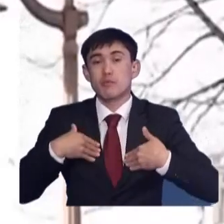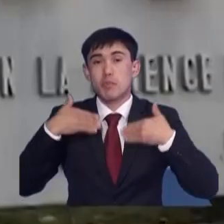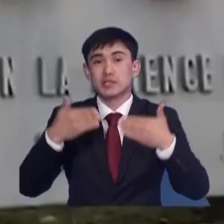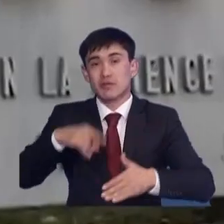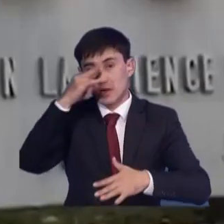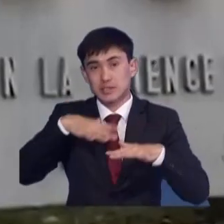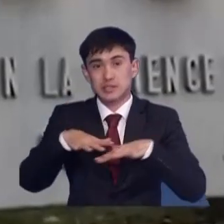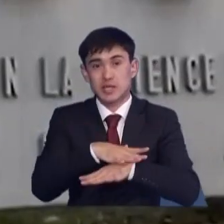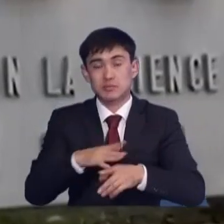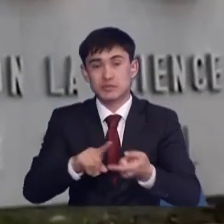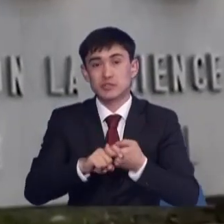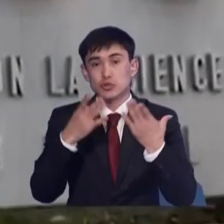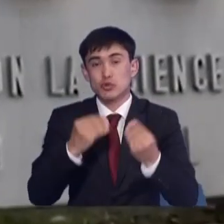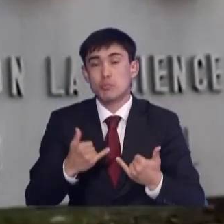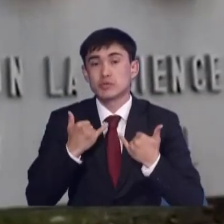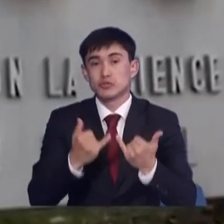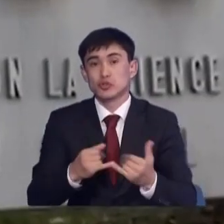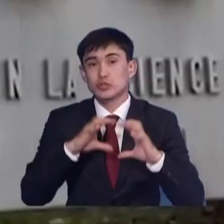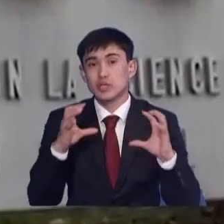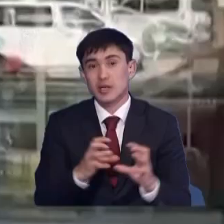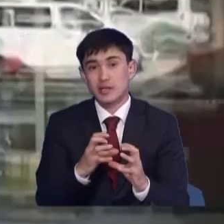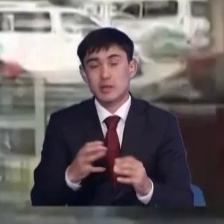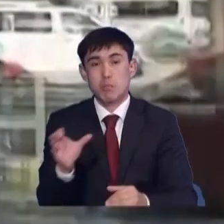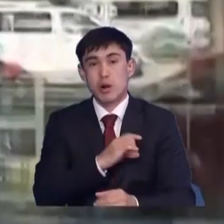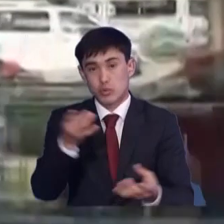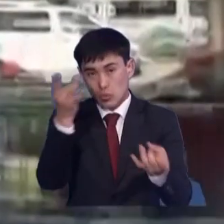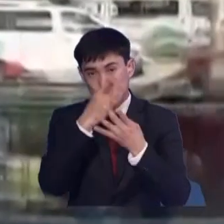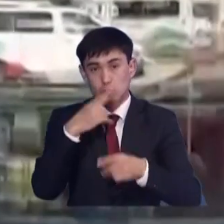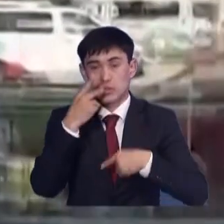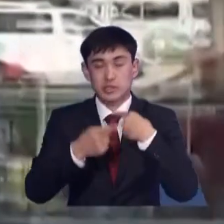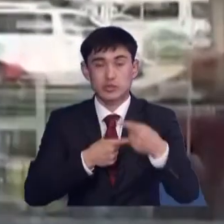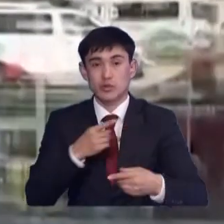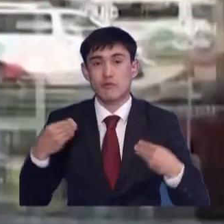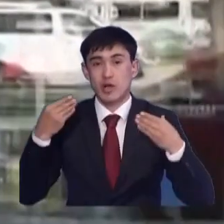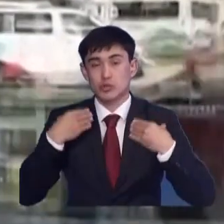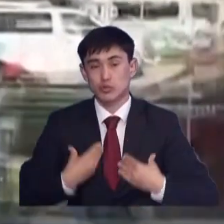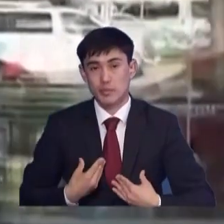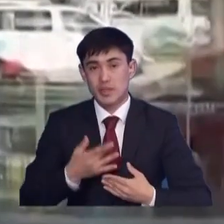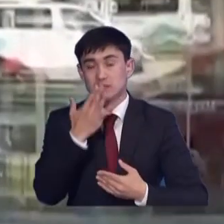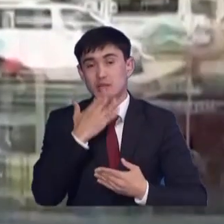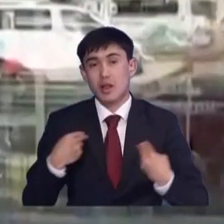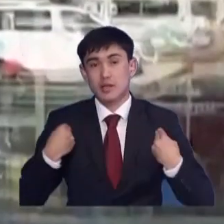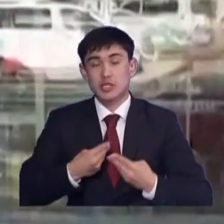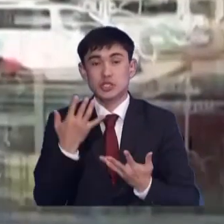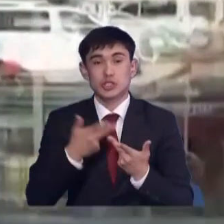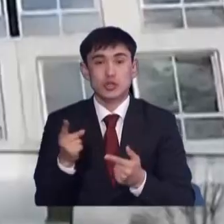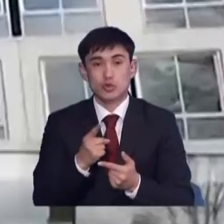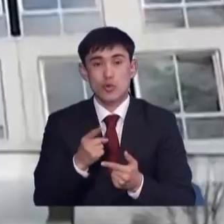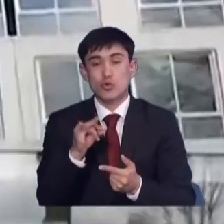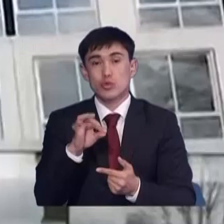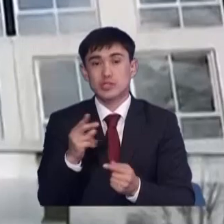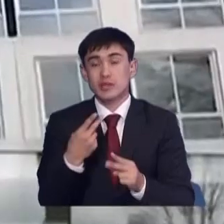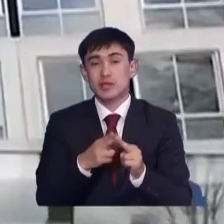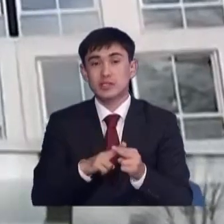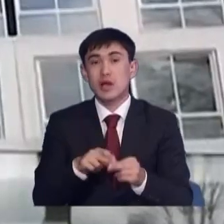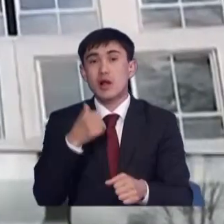поздравления казахстанцам в связи с днем, посвященному сохранению богатой культуры традиционного костюма. Национальная одежда считает, что в ЮНЕСКО одна